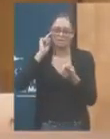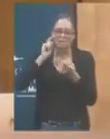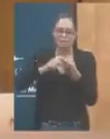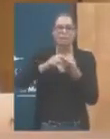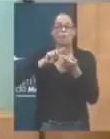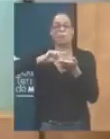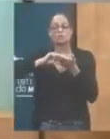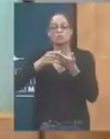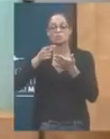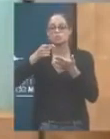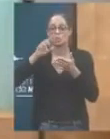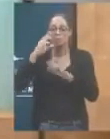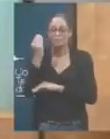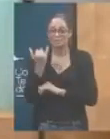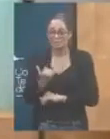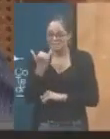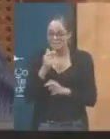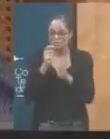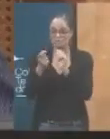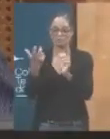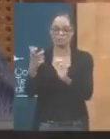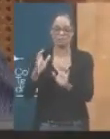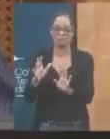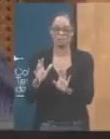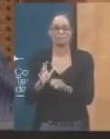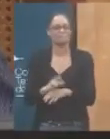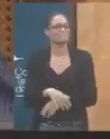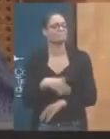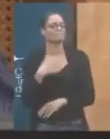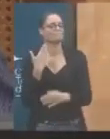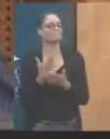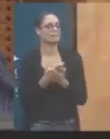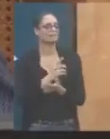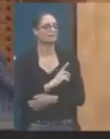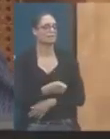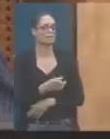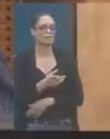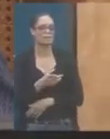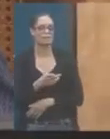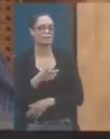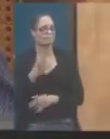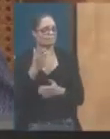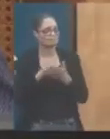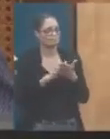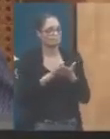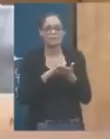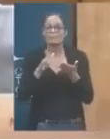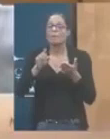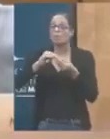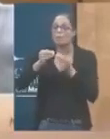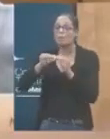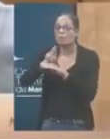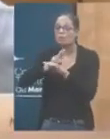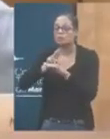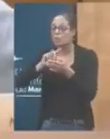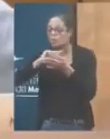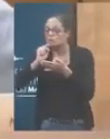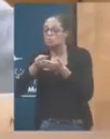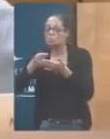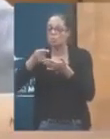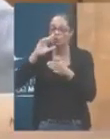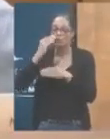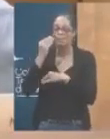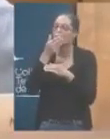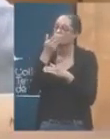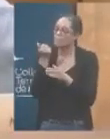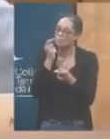ici. Maintenant, c'est maintenant, Bridan, vous rédigez la question. Monsieur Marie-Sainte, non, excusez-moi. Les problèmes de ressources humaines, je préfère qu'ils soient